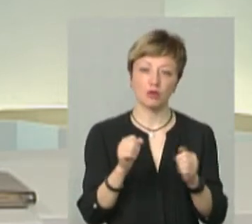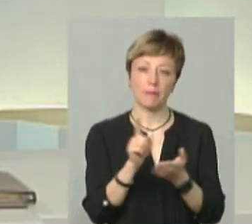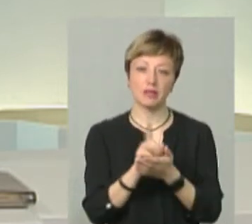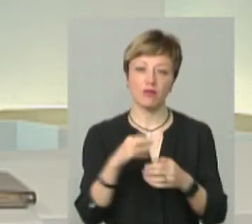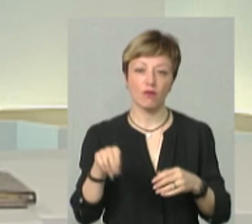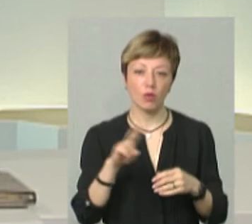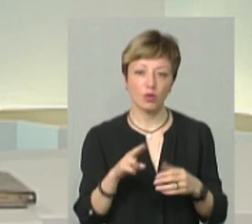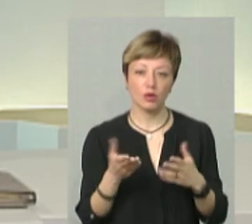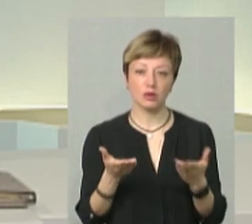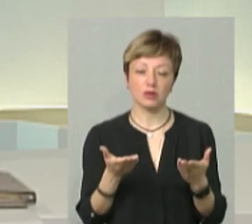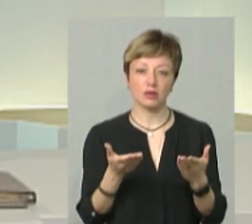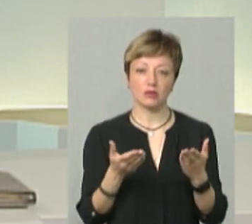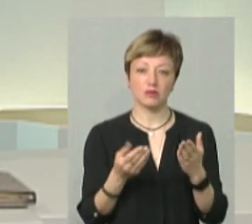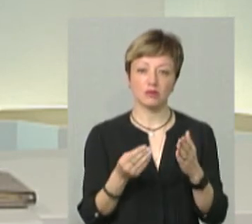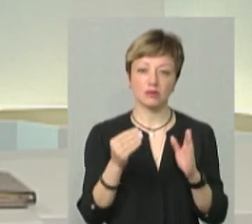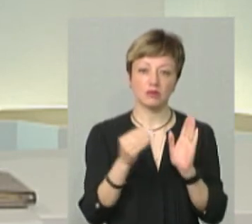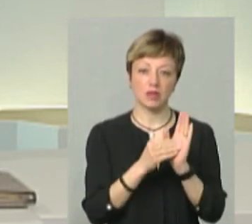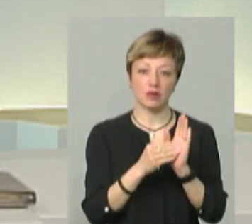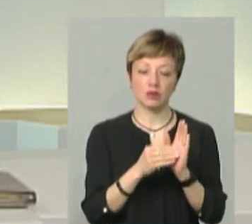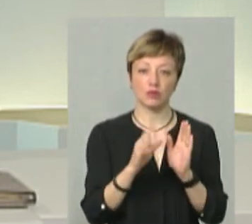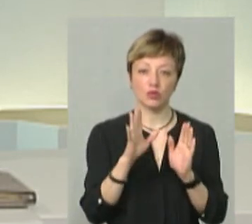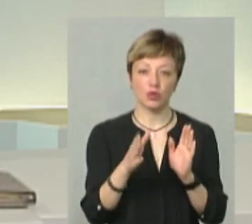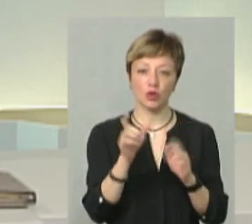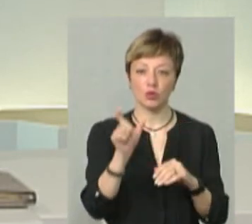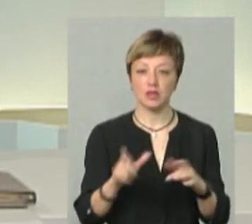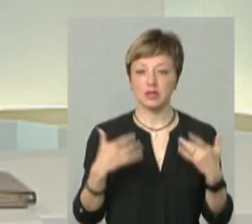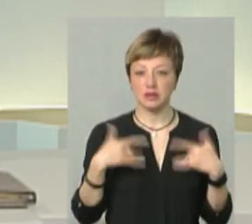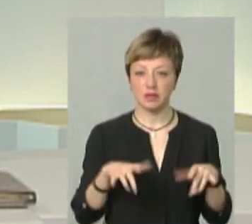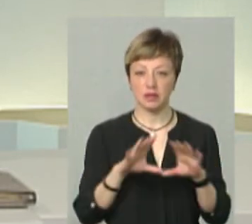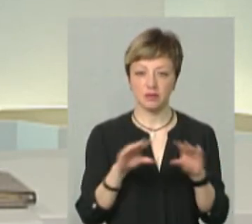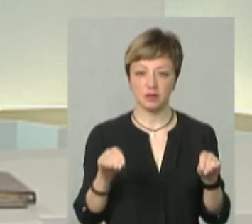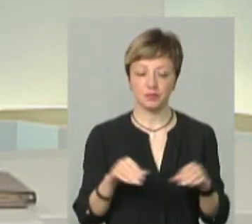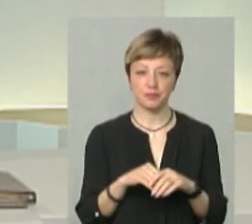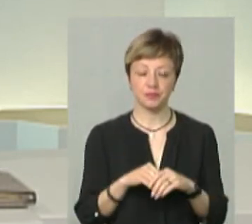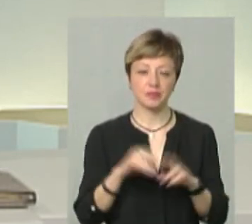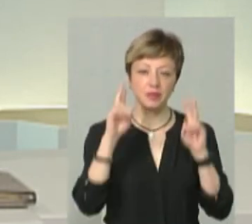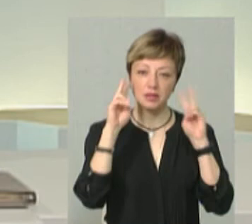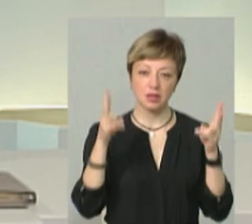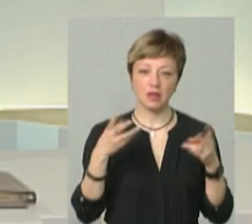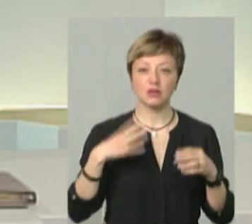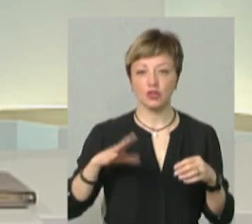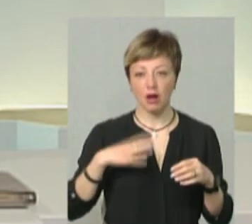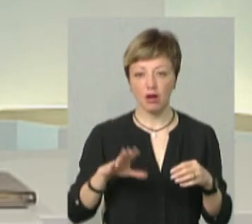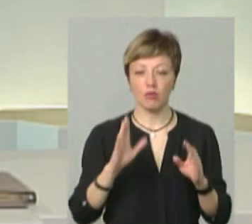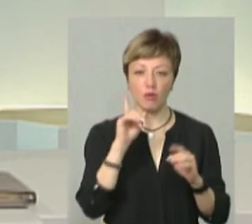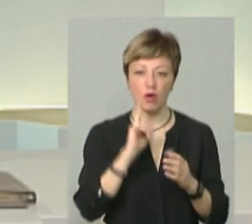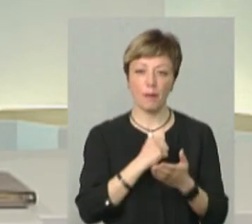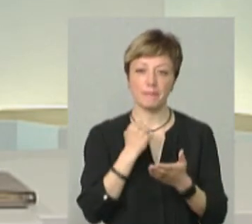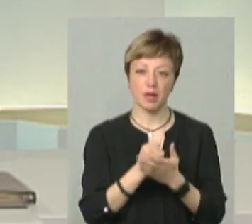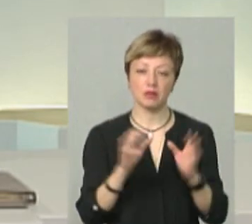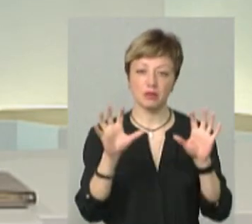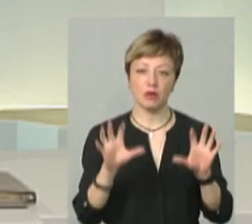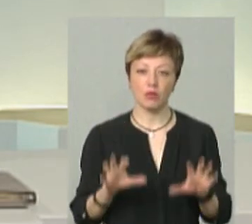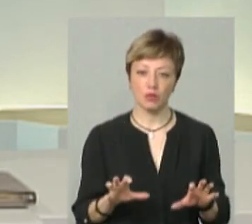фонд буде ставити в своїх базах, позначках, що людина звільнена. Не знаю, давайте дочекаємося, поки буде прийнято і